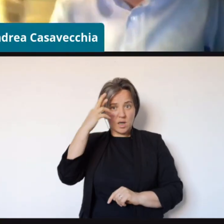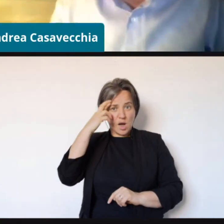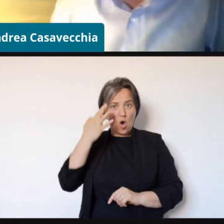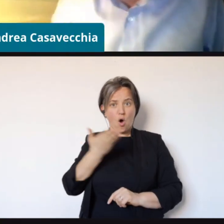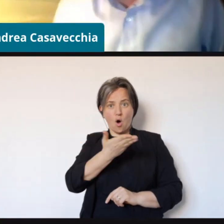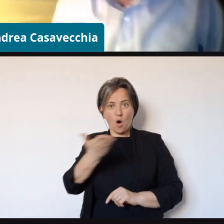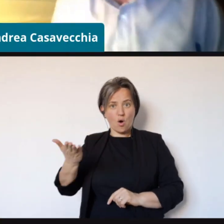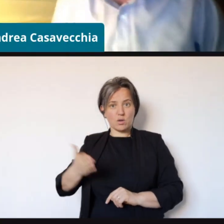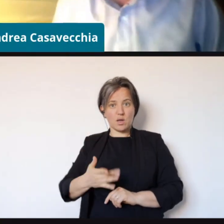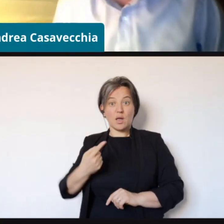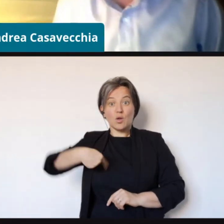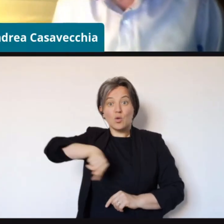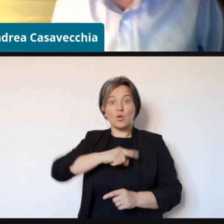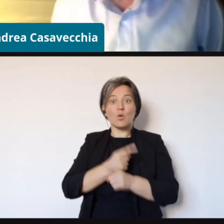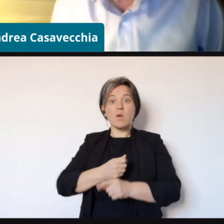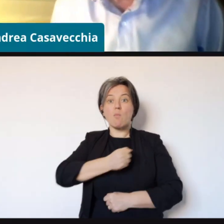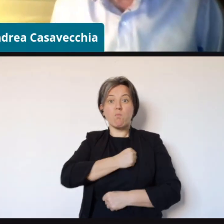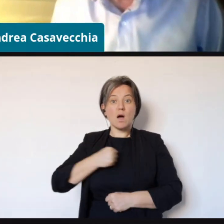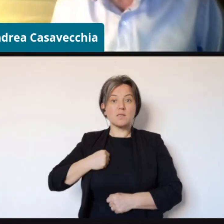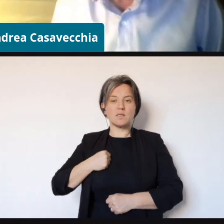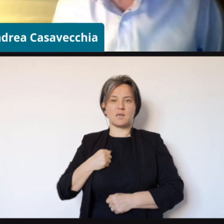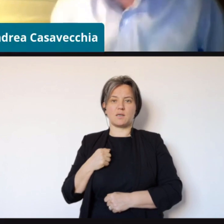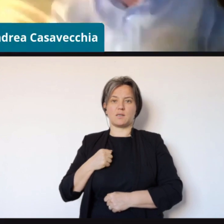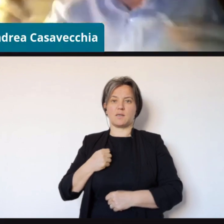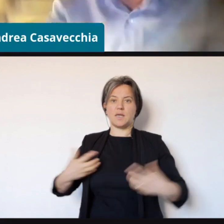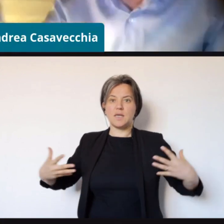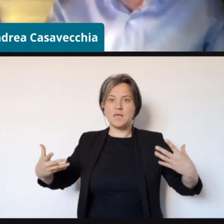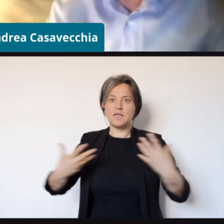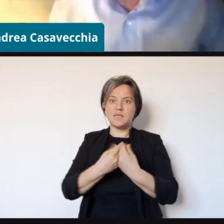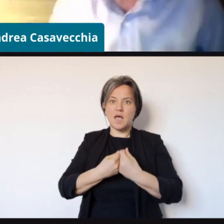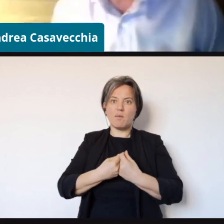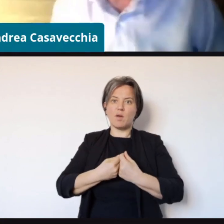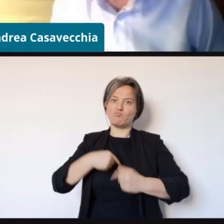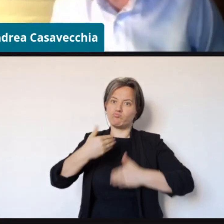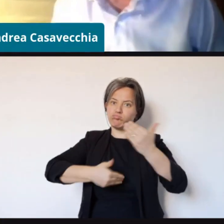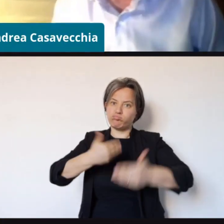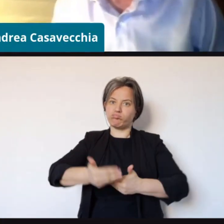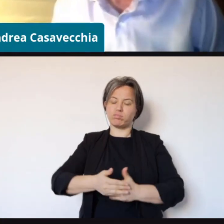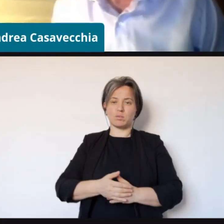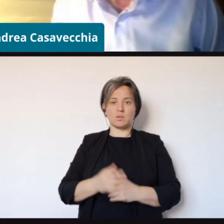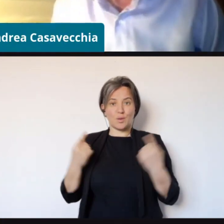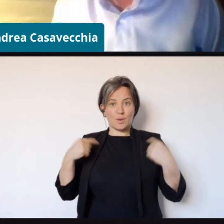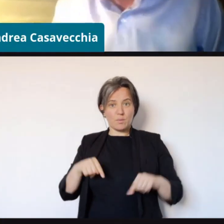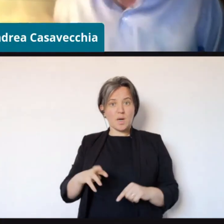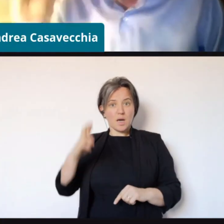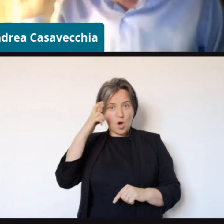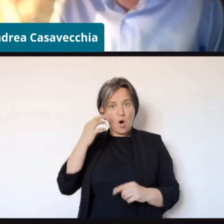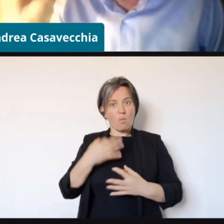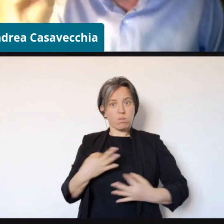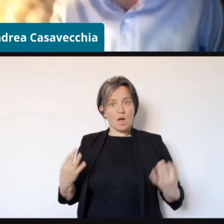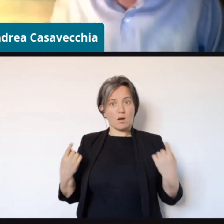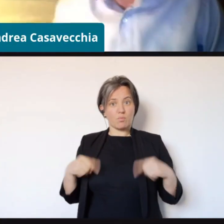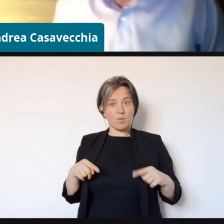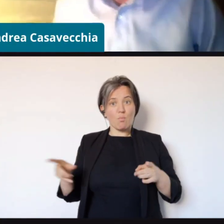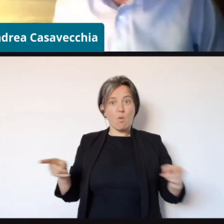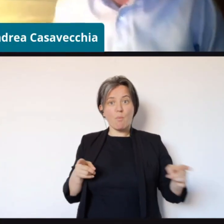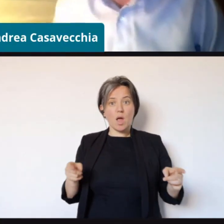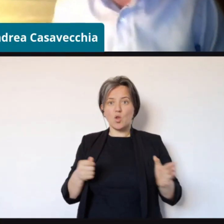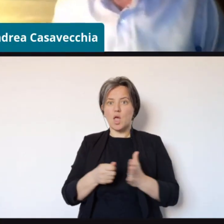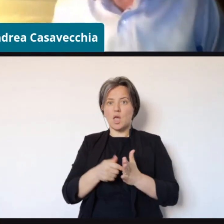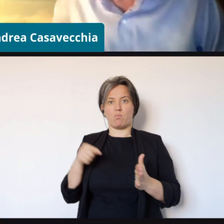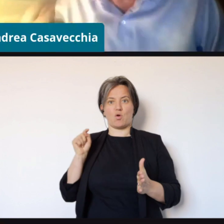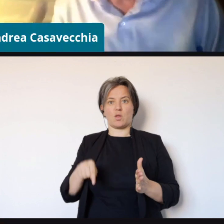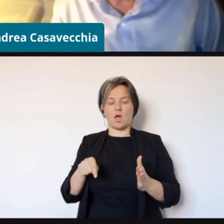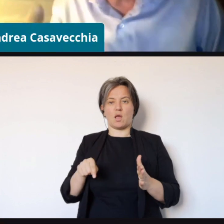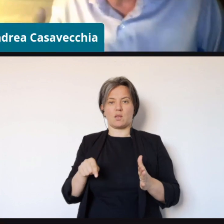dovremo essere pazienti, che insieme ce la faremo. È un momento